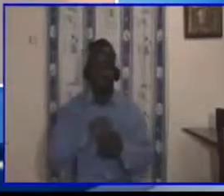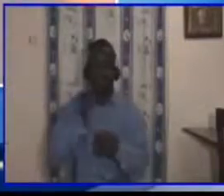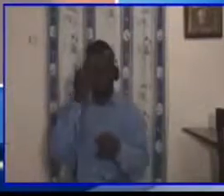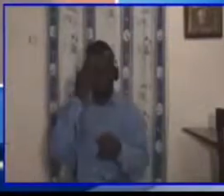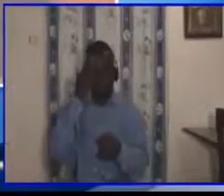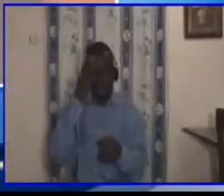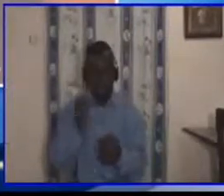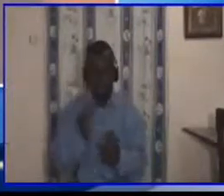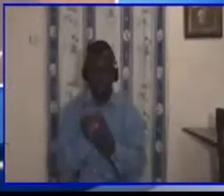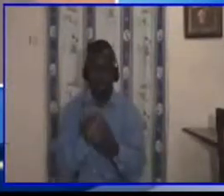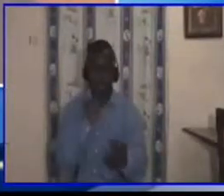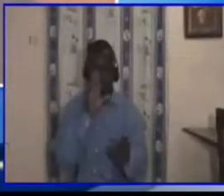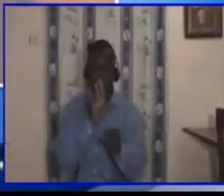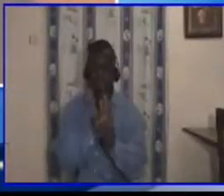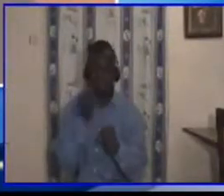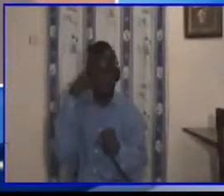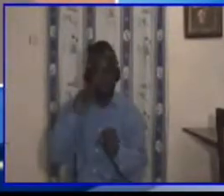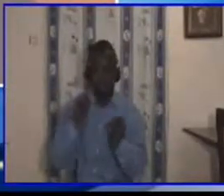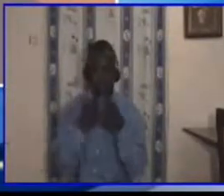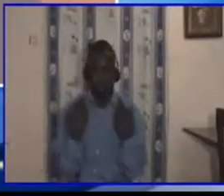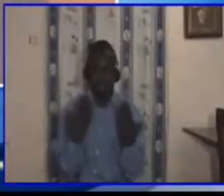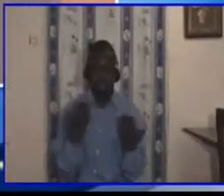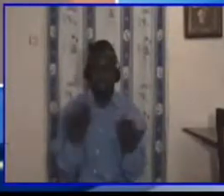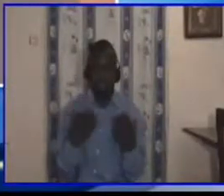per mezzo dello spirito santo